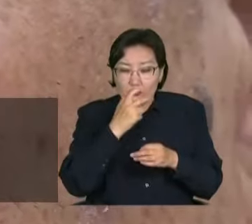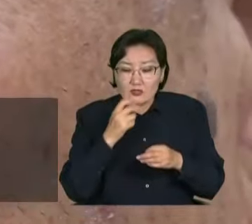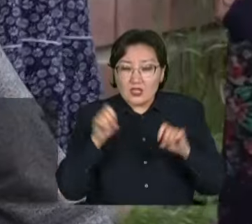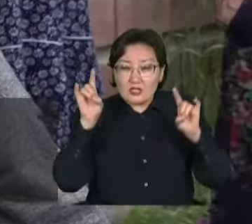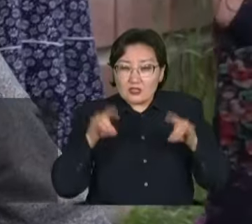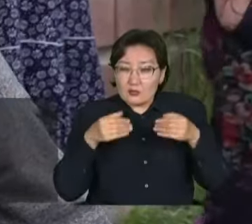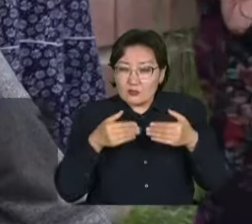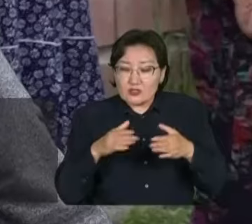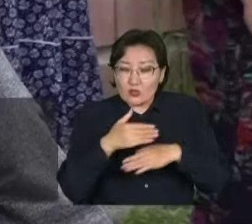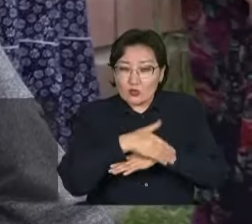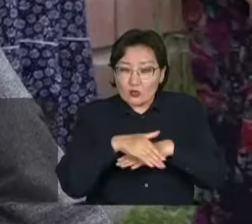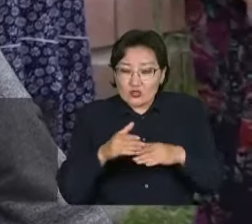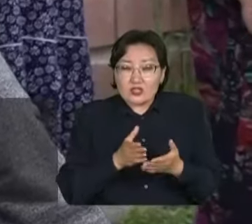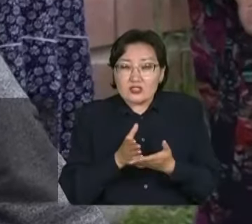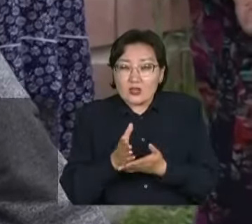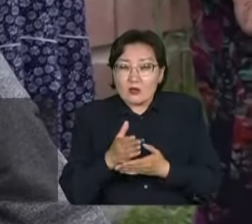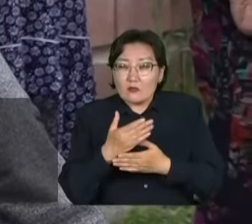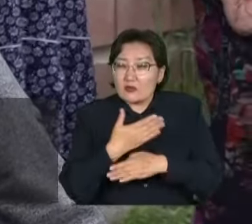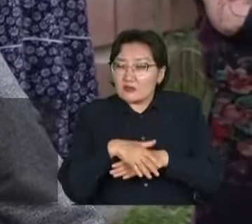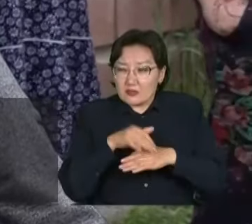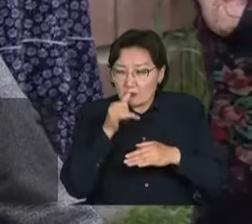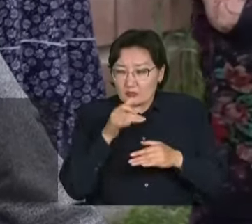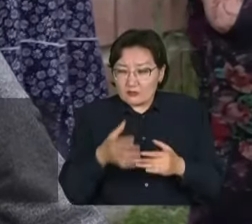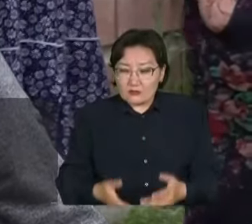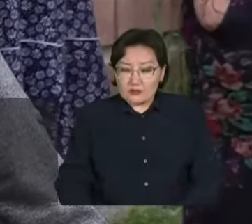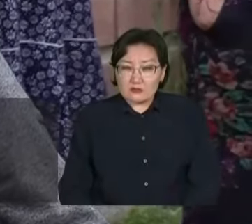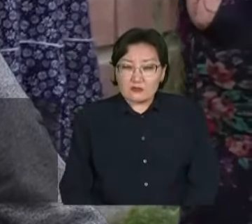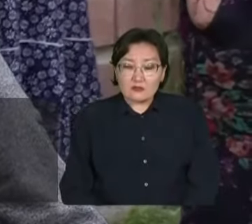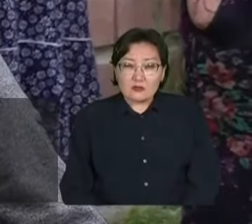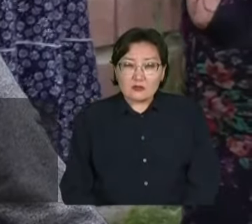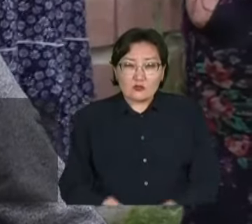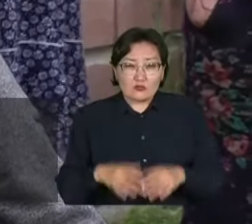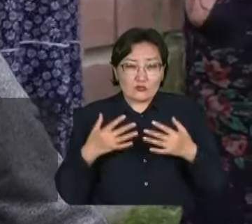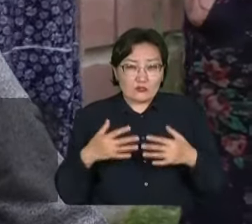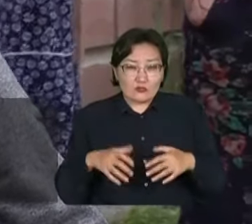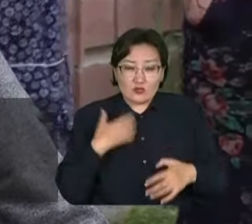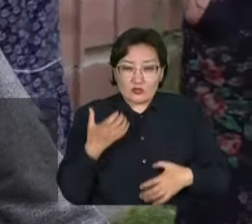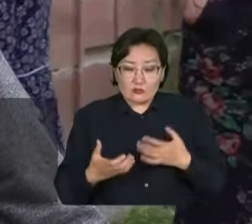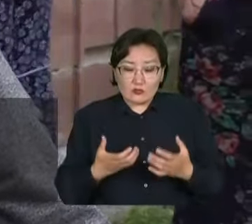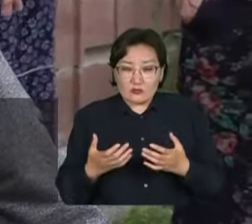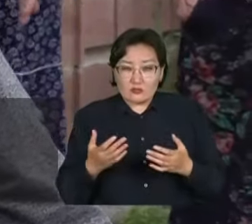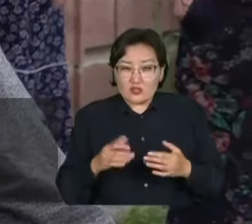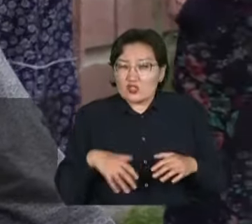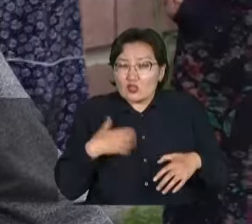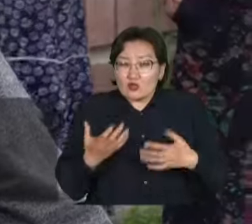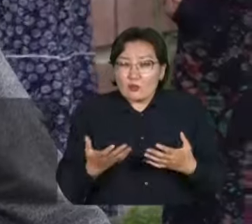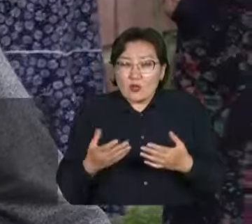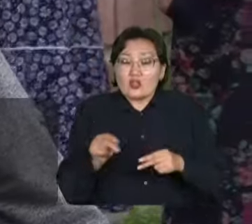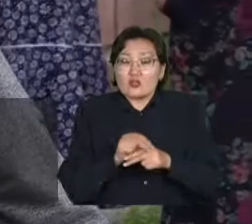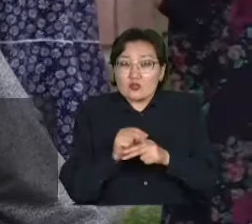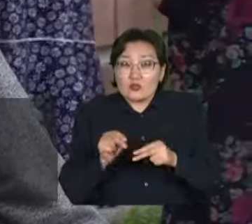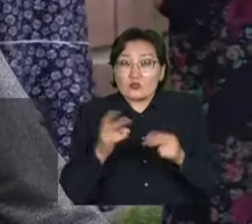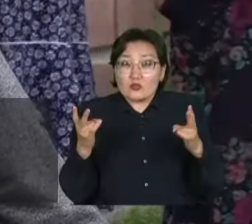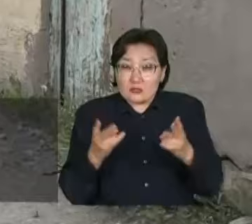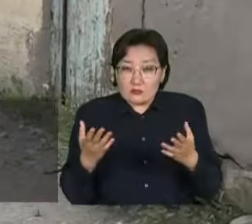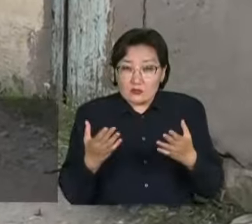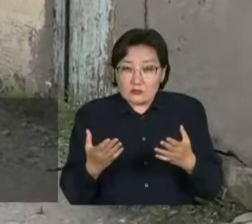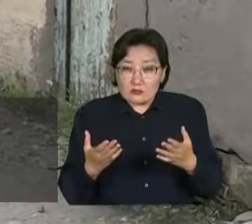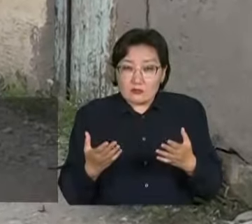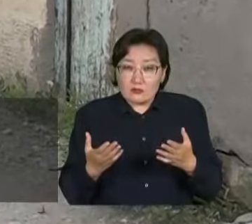қалдық, көше шығып отыруды, жүрігуді қалдық қой. Болмайды, болмай паратыр. Едеге сұмдық болған, бір жасайтын уақыт келді ғой, жақсылап